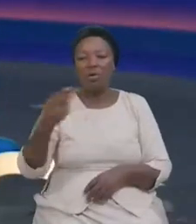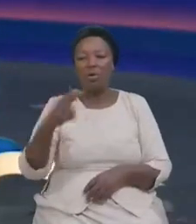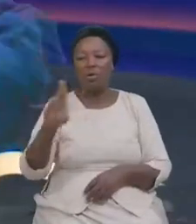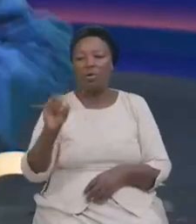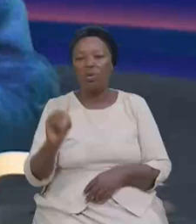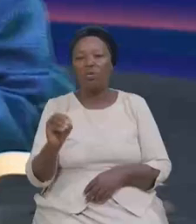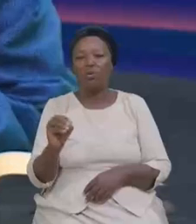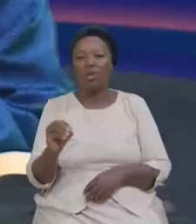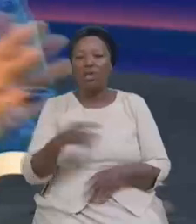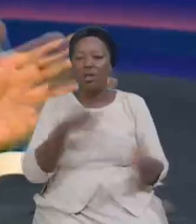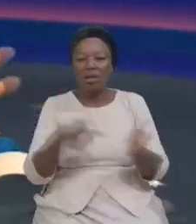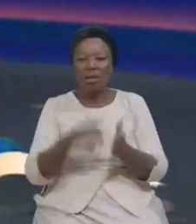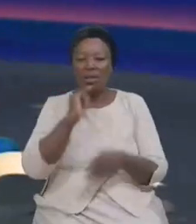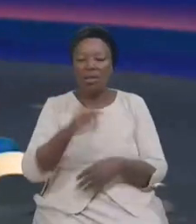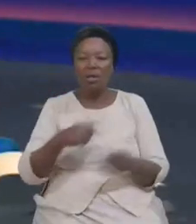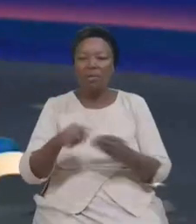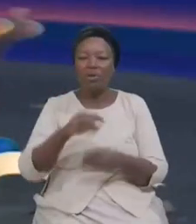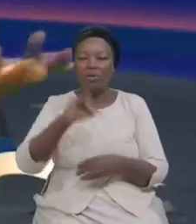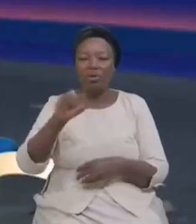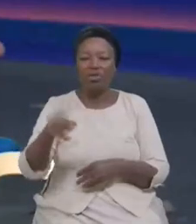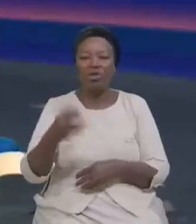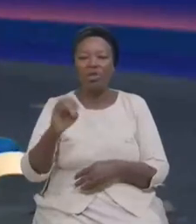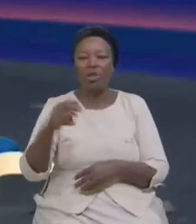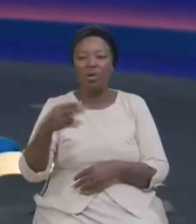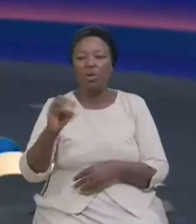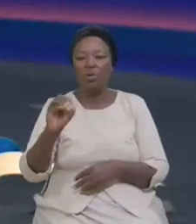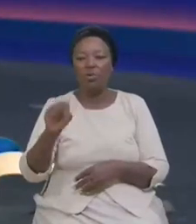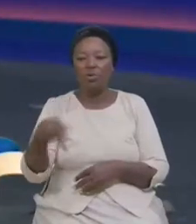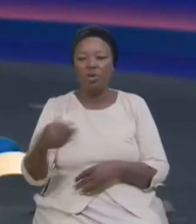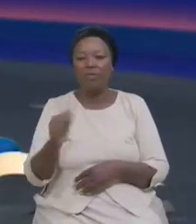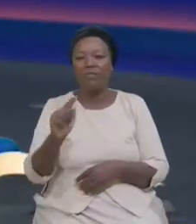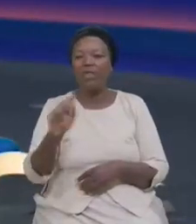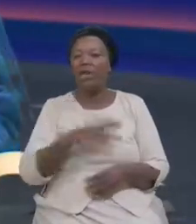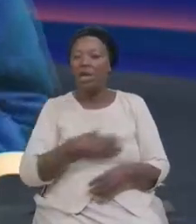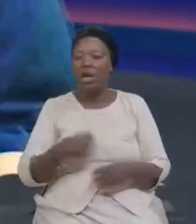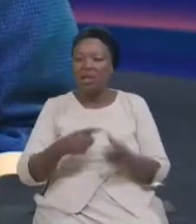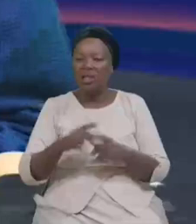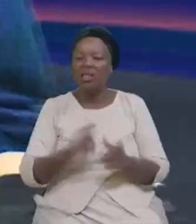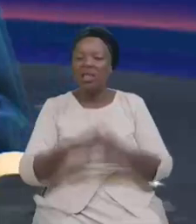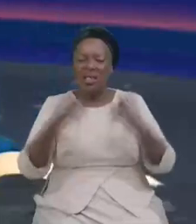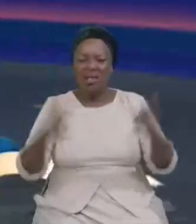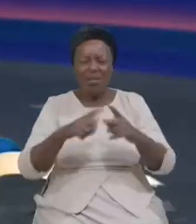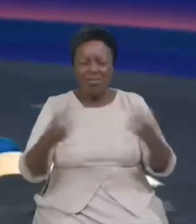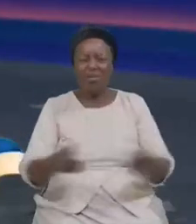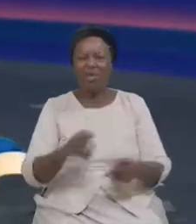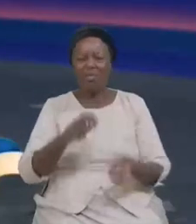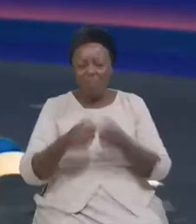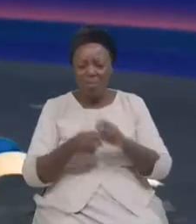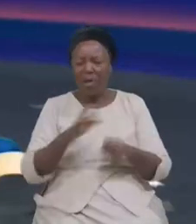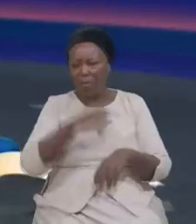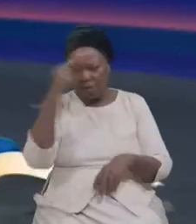s'agit de Josaphat et de Juda. Il y avait un grand problème. Et parce qu'ils ne savaient quoi faire. C'est pourquoi ils